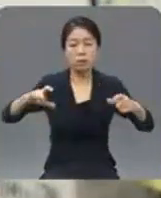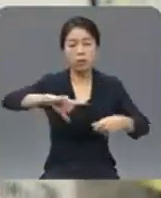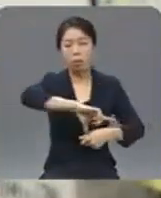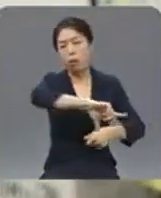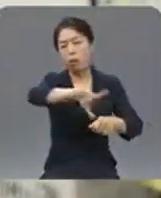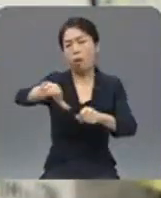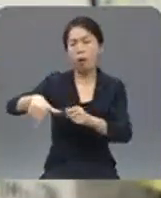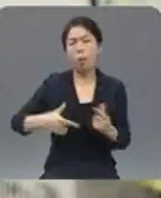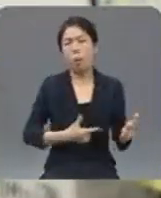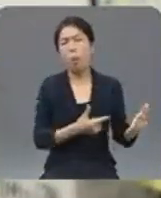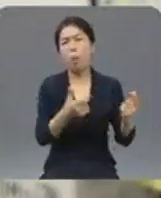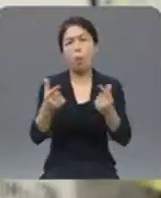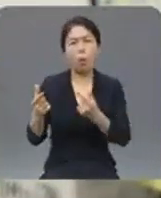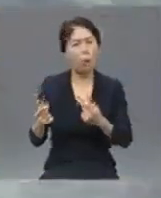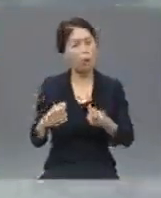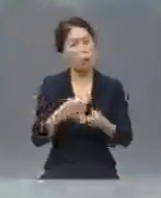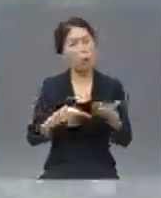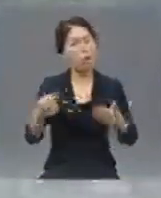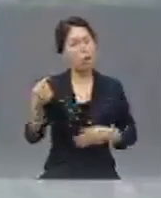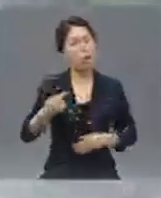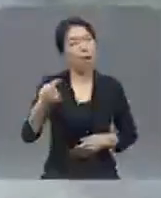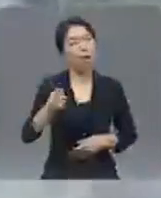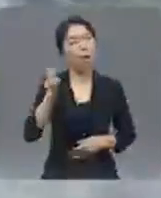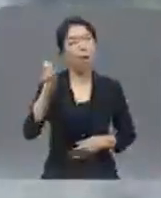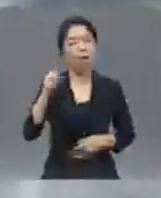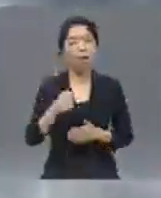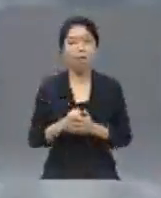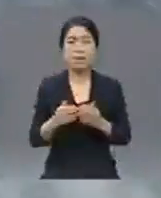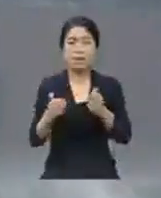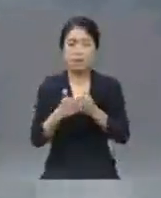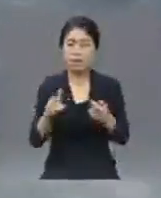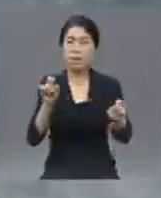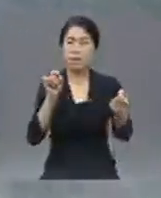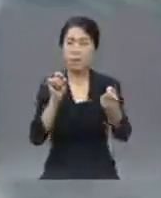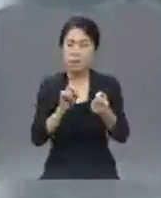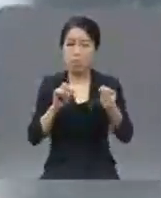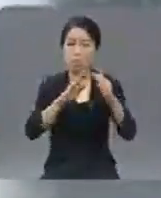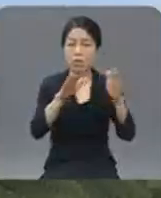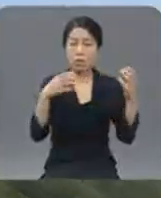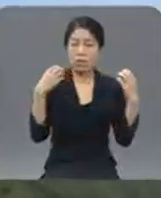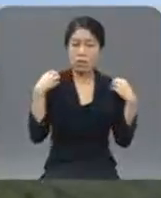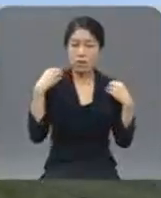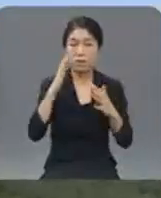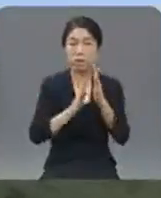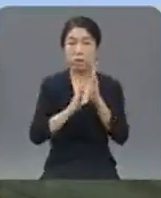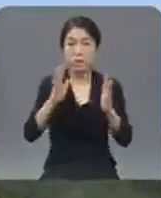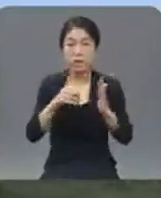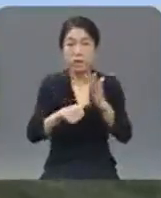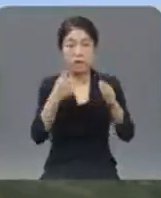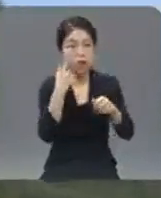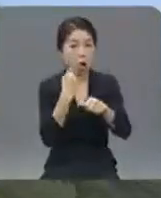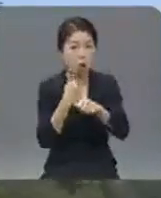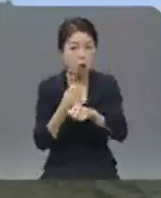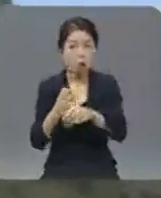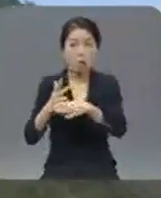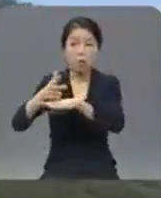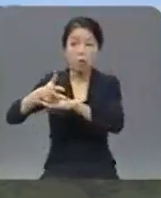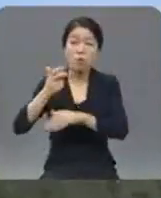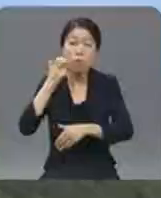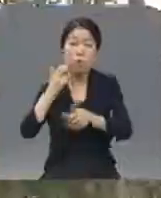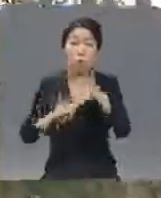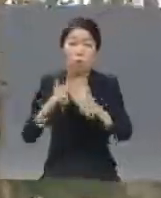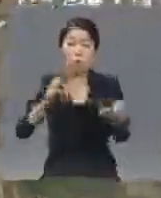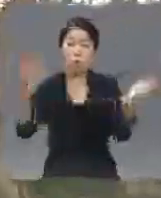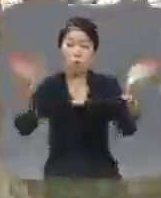거의 전남 전체가 신안군은 조만간 전라남도 살림자원 연구소와 증도 소나무